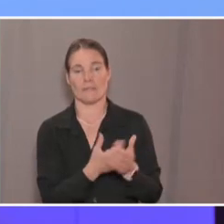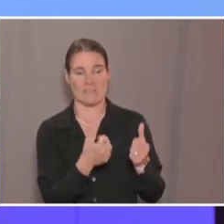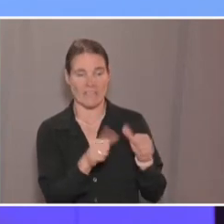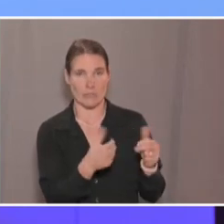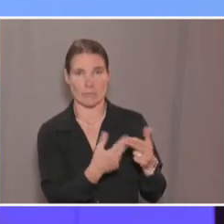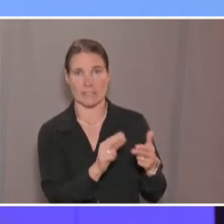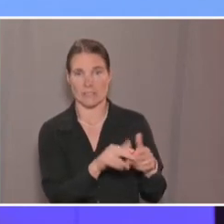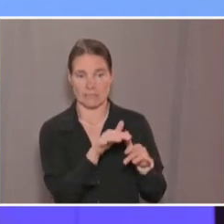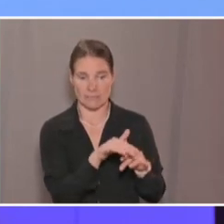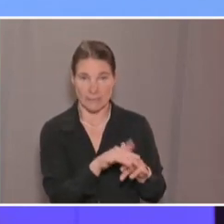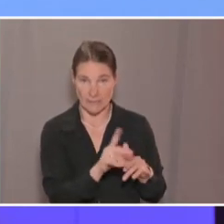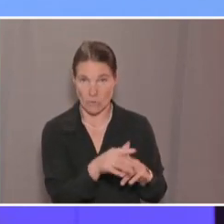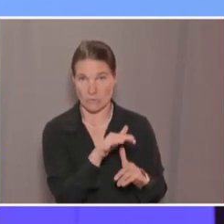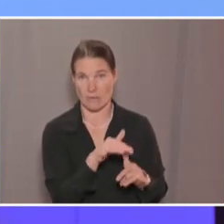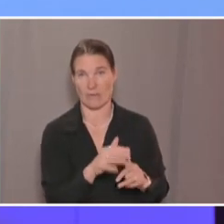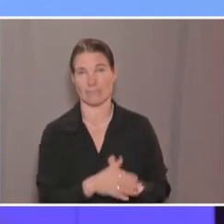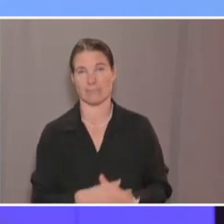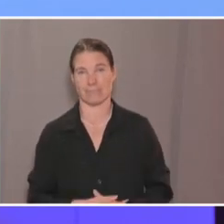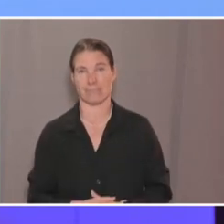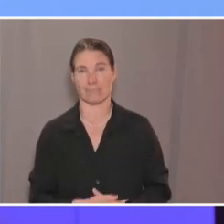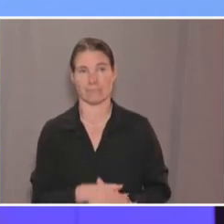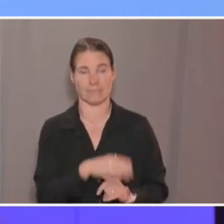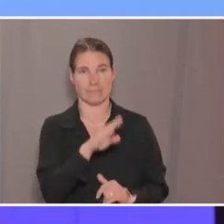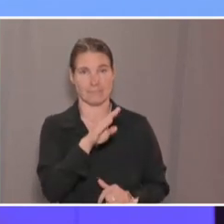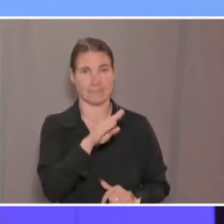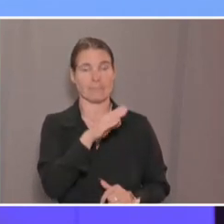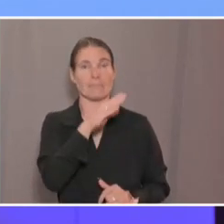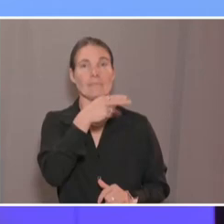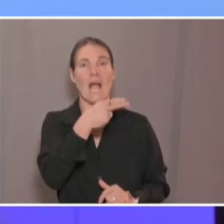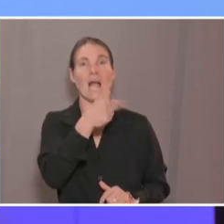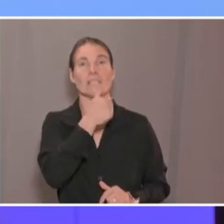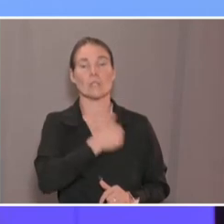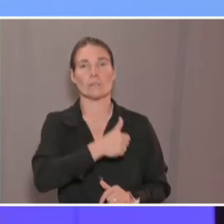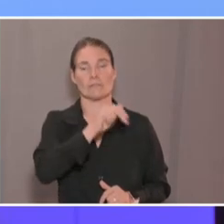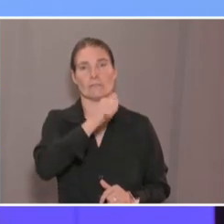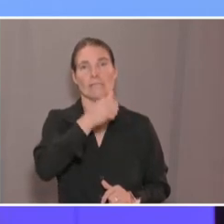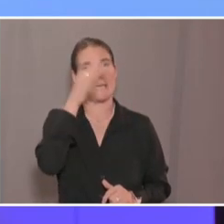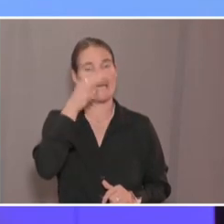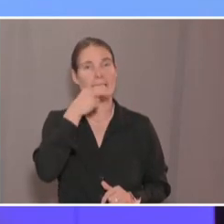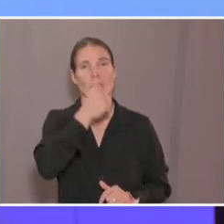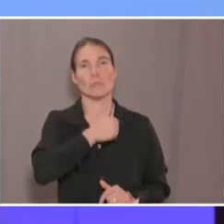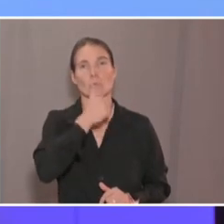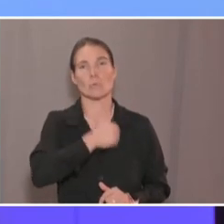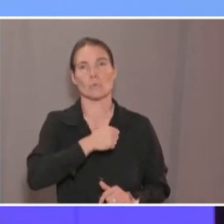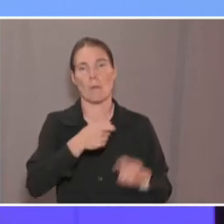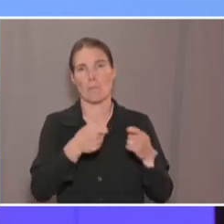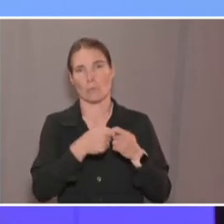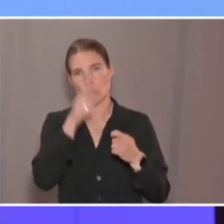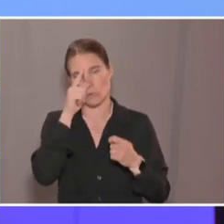Zwangsmitgliedschaften in HJ und BDM. Darüber hinaus war die Grenzziehung anfangs aber